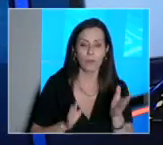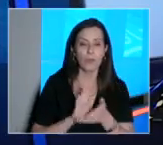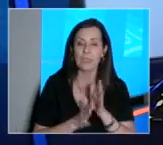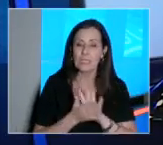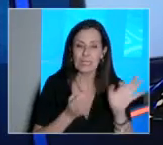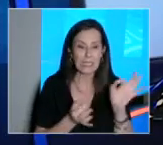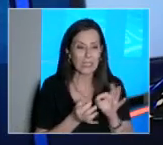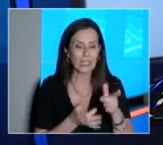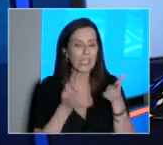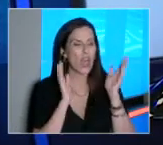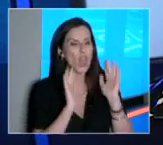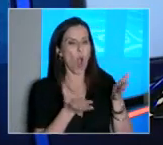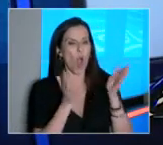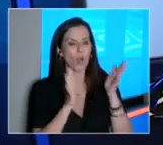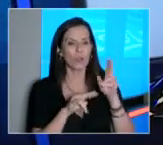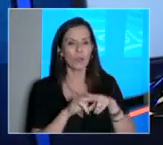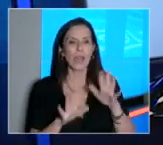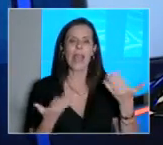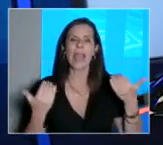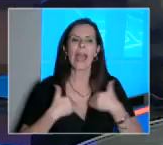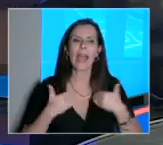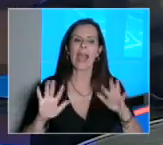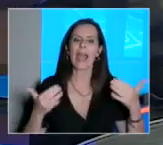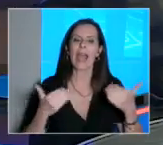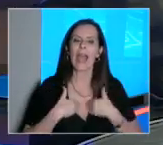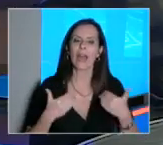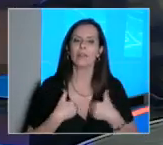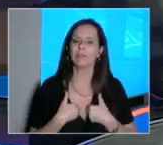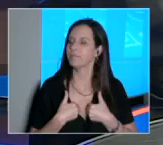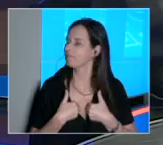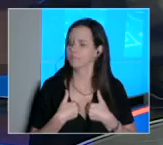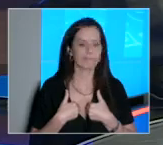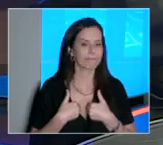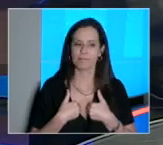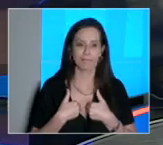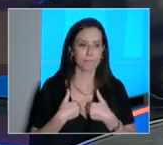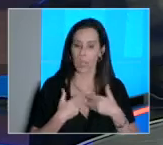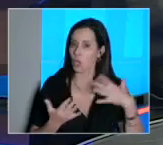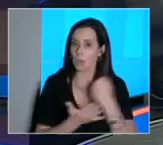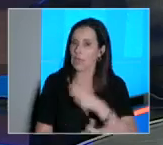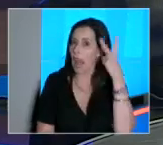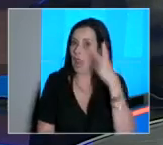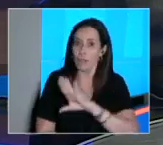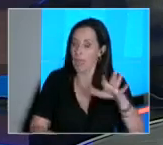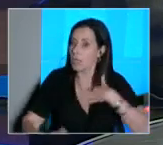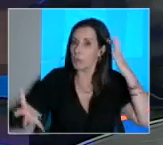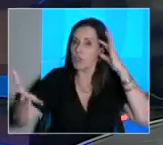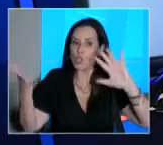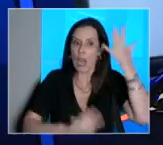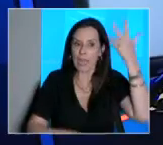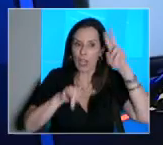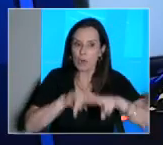זה כל הסיפור, וזה כל הסיפור. איך אנחנו כחברה לא... לא, אני לא מצליחה להבין, אני משתגעת